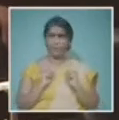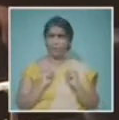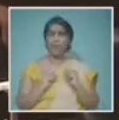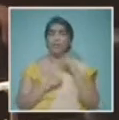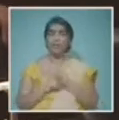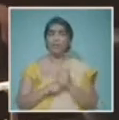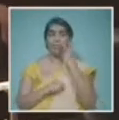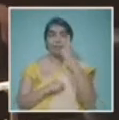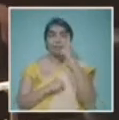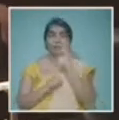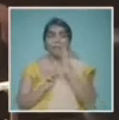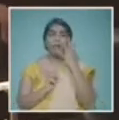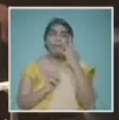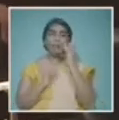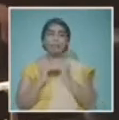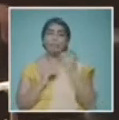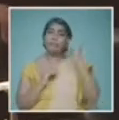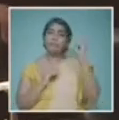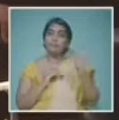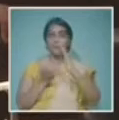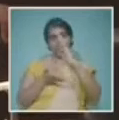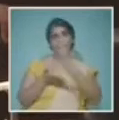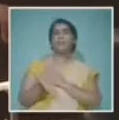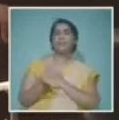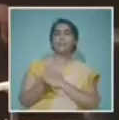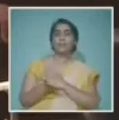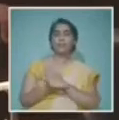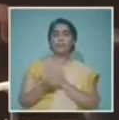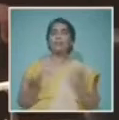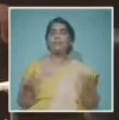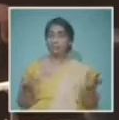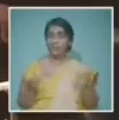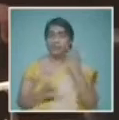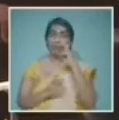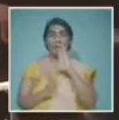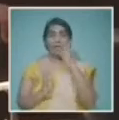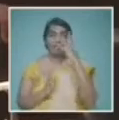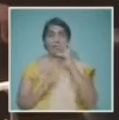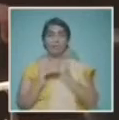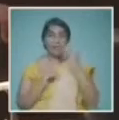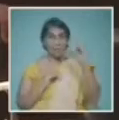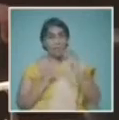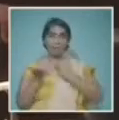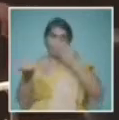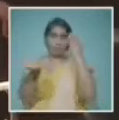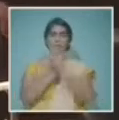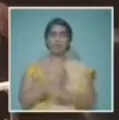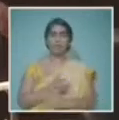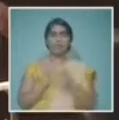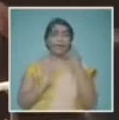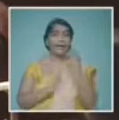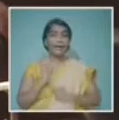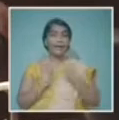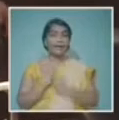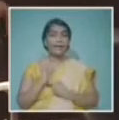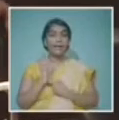මේ දෙක හමාර හතරම හමාර කරන්නම් සහය දෙන්න. ඔකනේ කියන්නේ. දෙක හමාර හතර හමාර කරනවා නම් සහය දෙන්න. ඒක තියෙන නීති